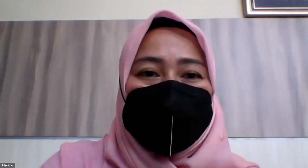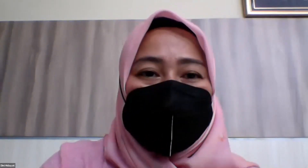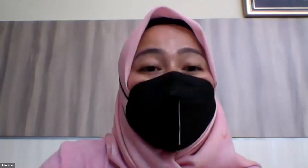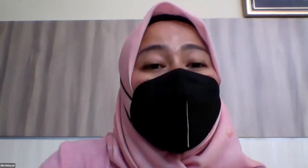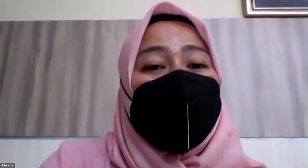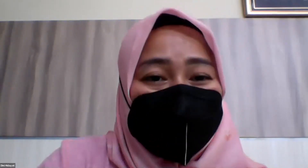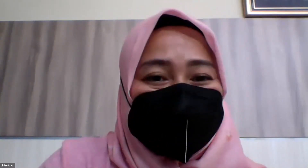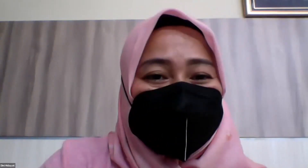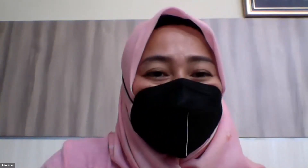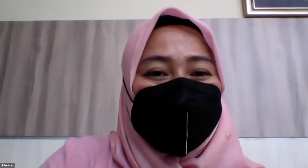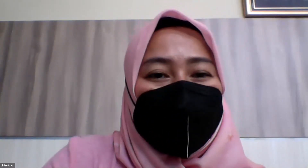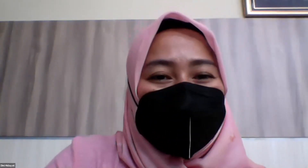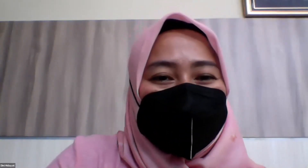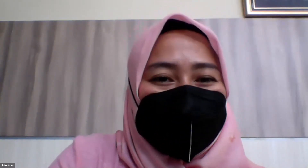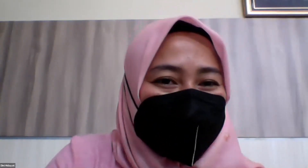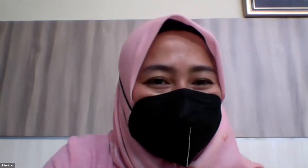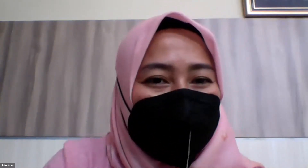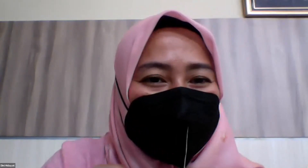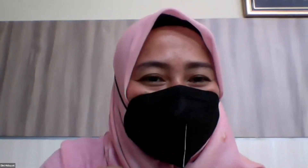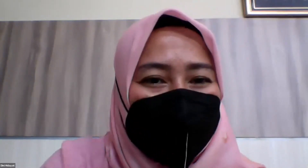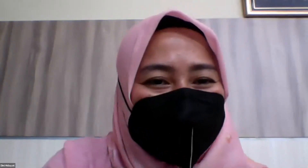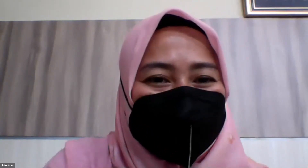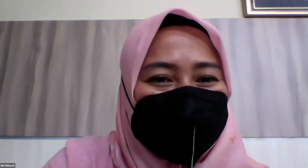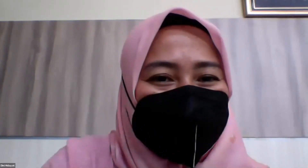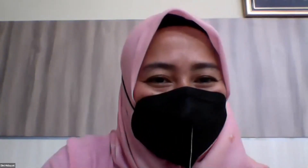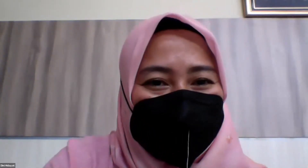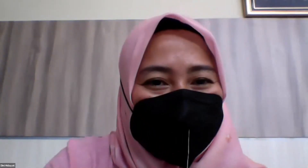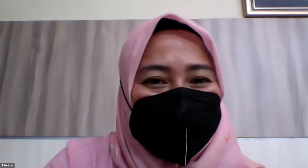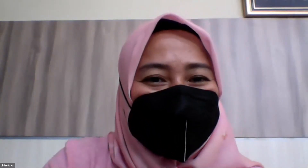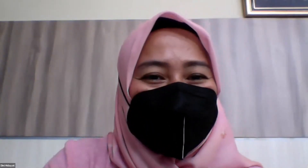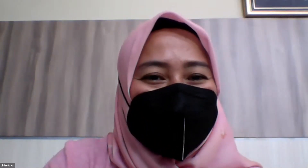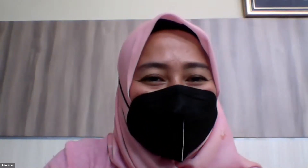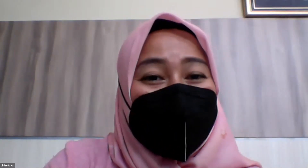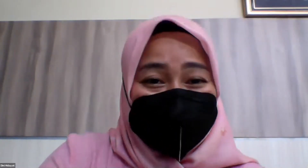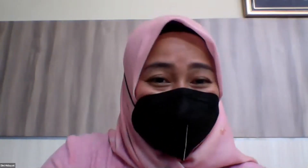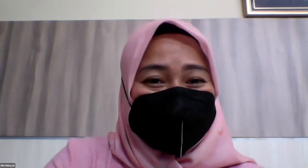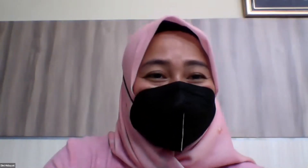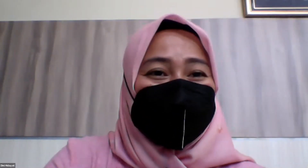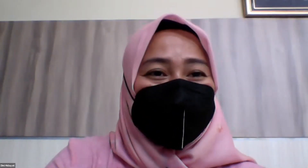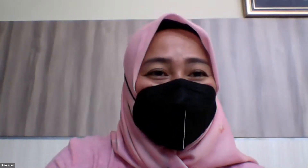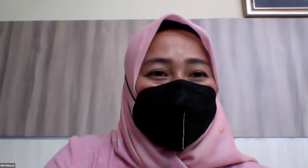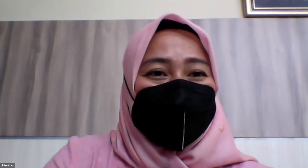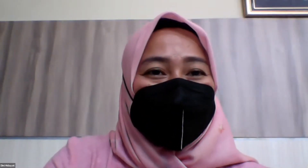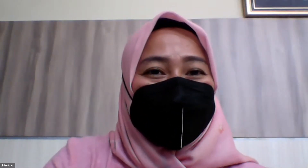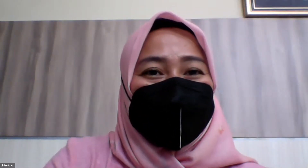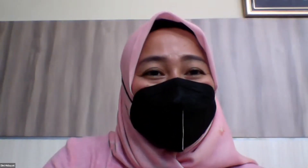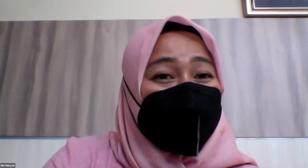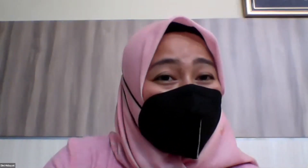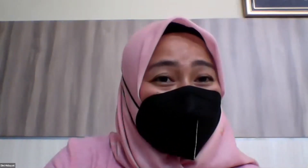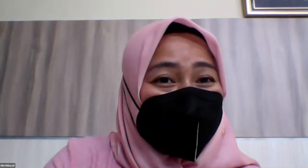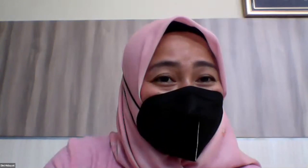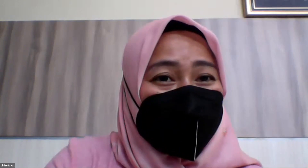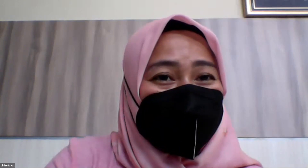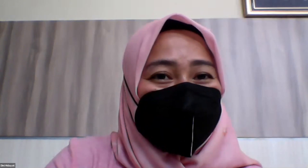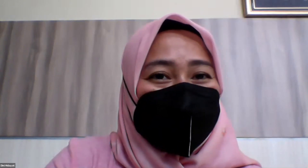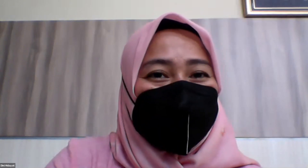sebetulnya. Tetapi yakin ibu-ibu hamil kita tercinta ini makannya seperti itu gitu ya, yakin gitu. Ibu-ibu bidan